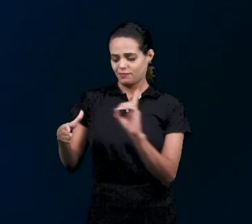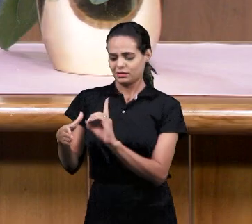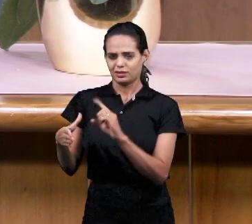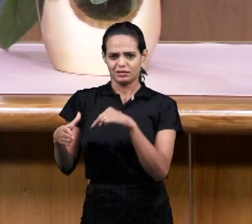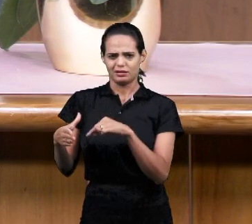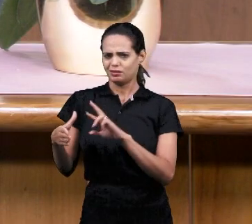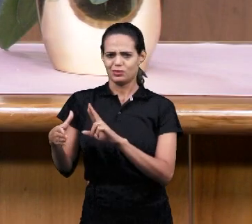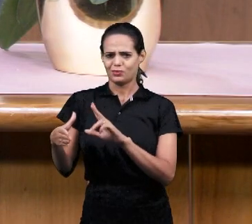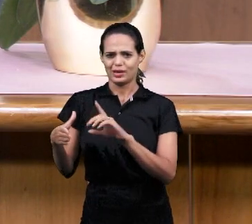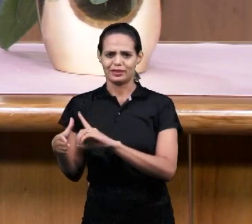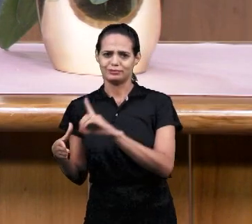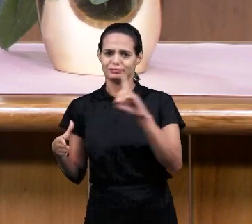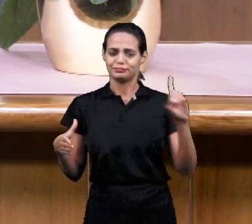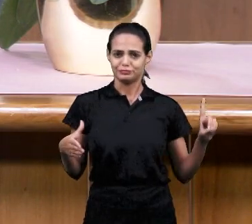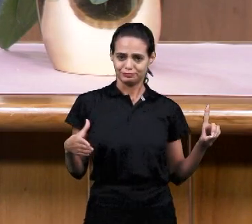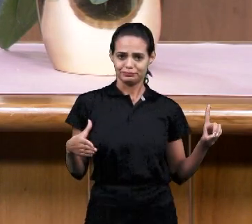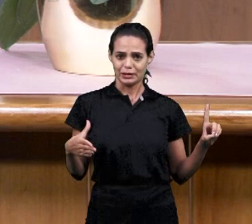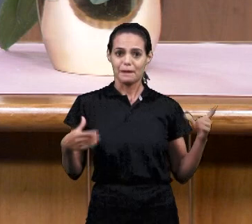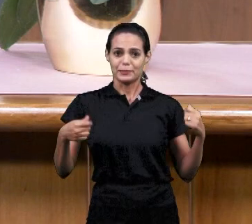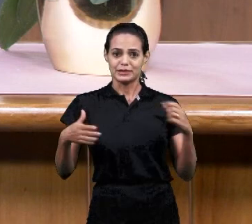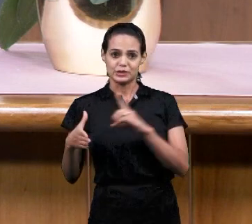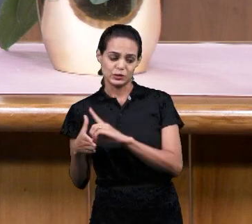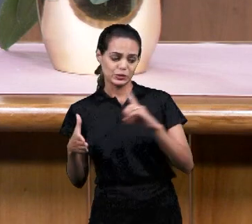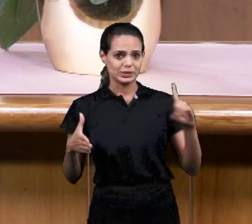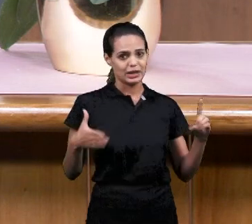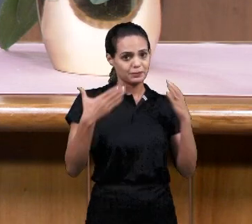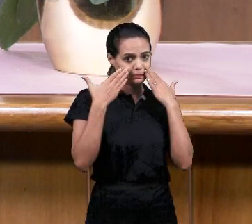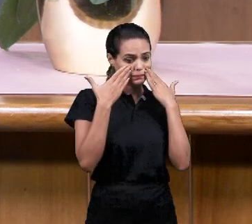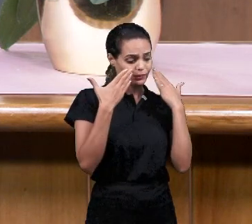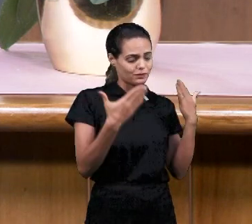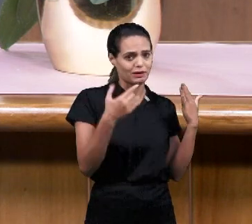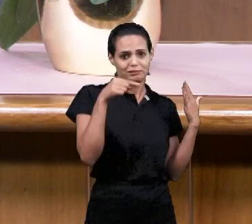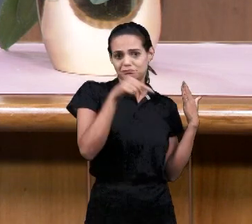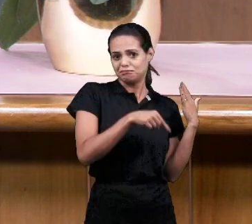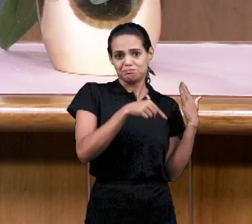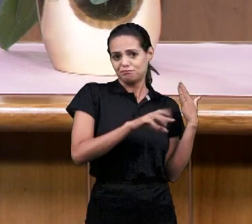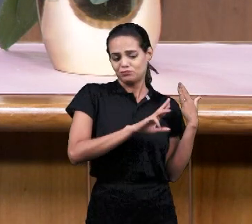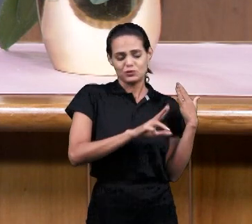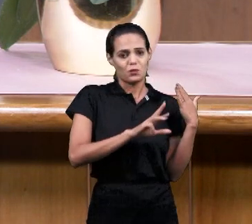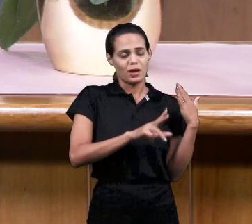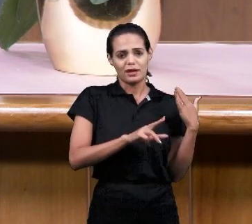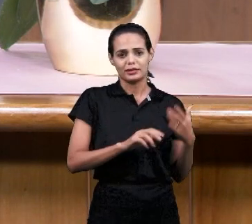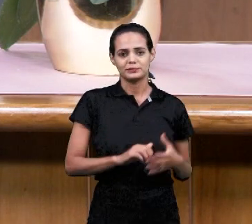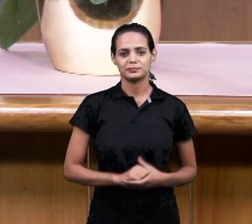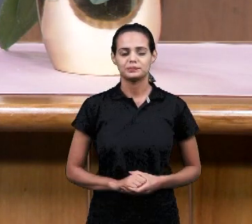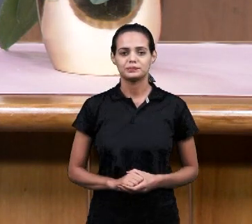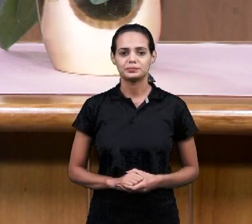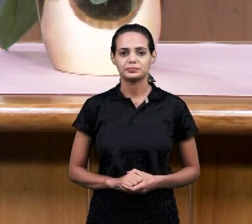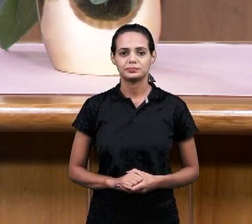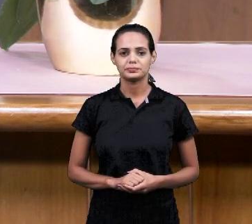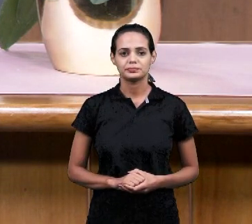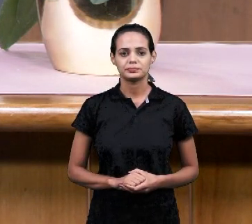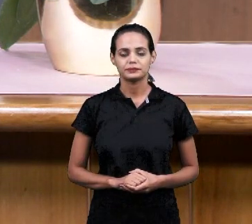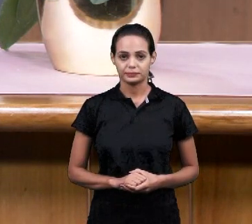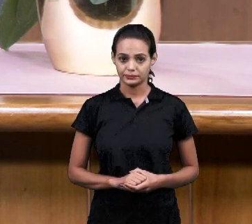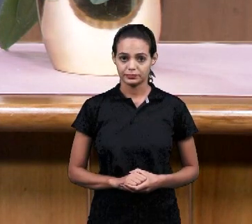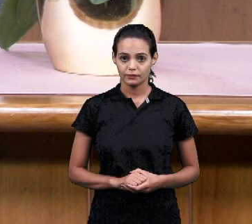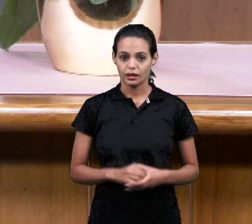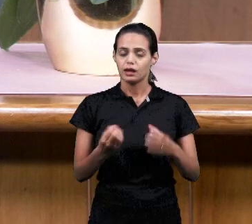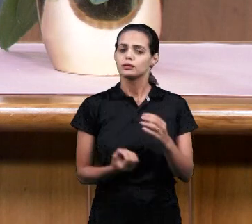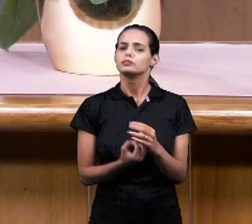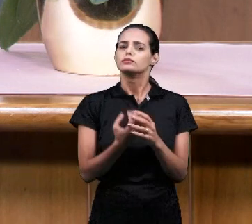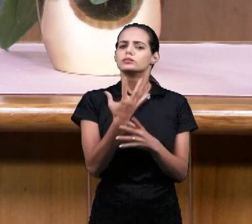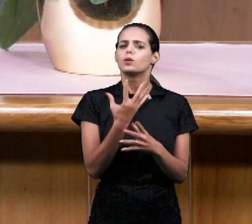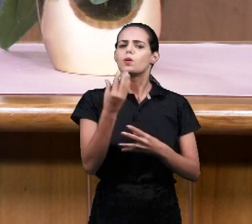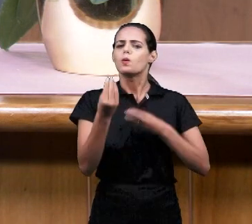qu'ils ne sont pas tous qui sont avec nous. Très bien défini la question de qui sont et ceux d'où ils